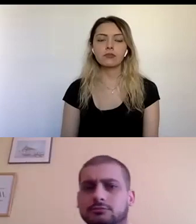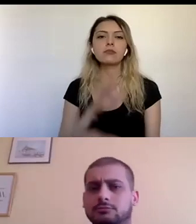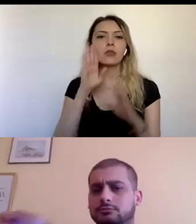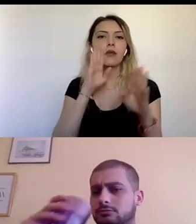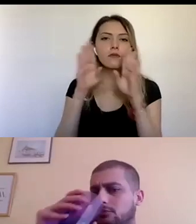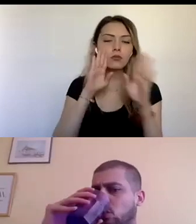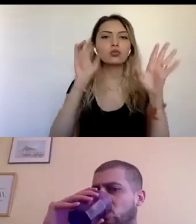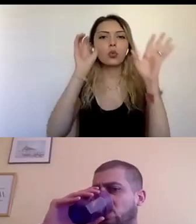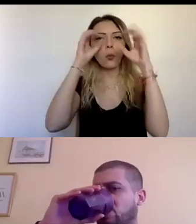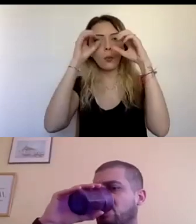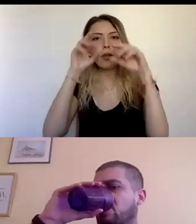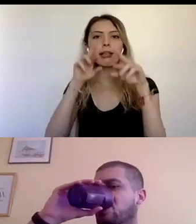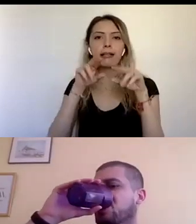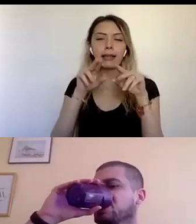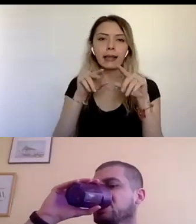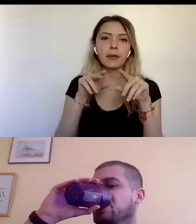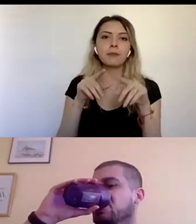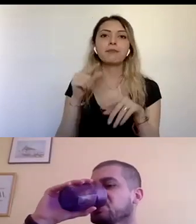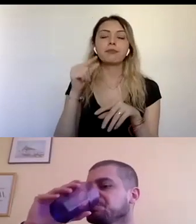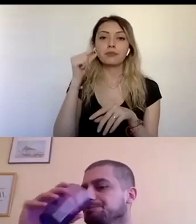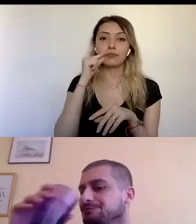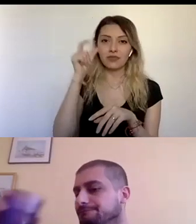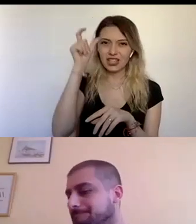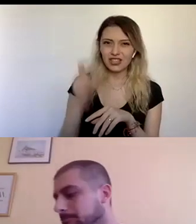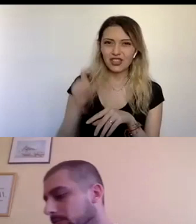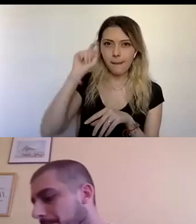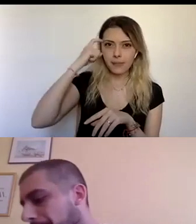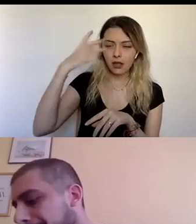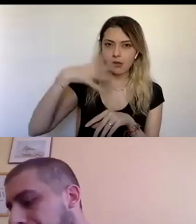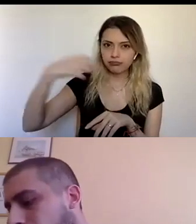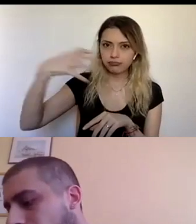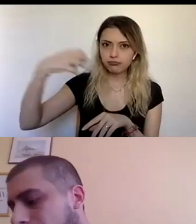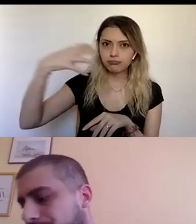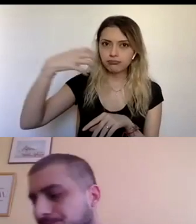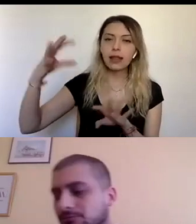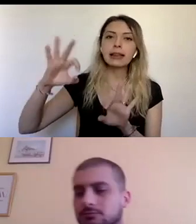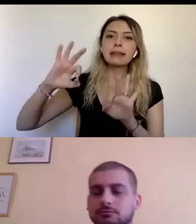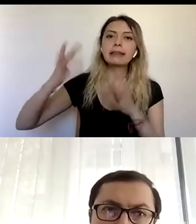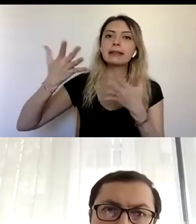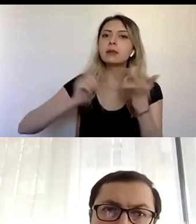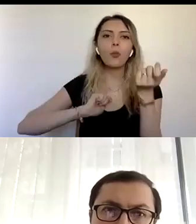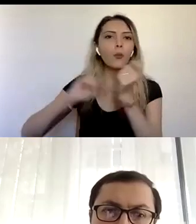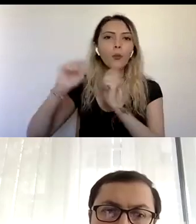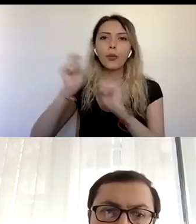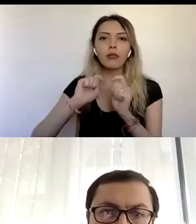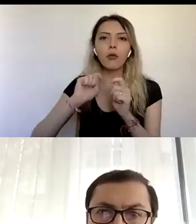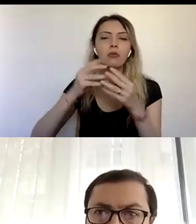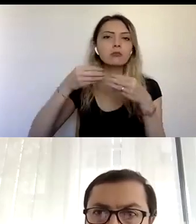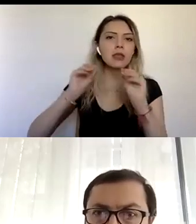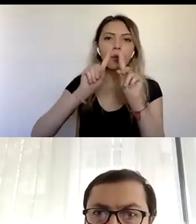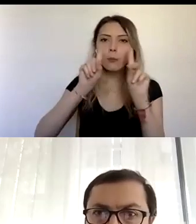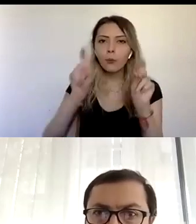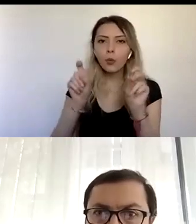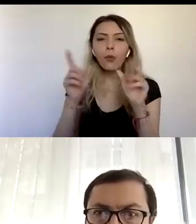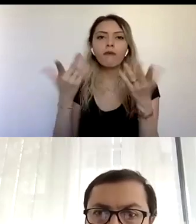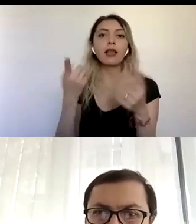gibi firmaların kullanıcı verilerini nasıl kullandıklarını düzenleyen bir kamu politikası ve devlet müdahalesini destekler